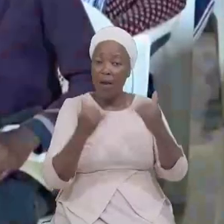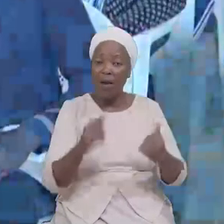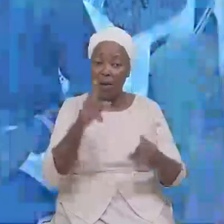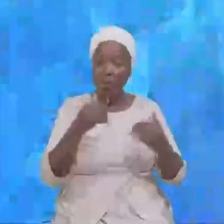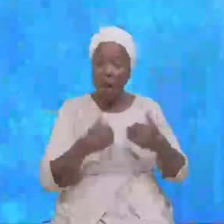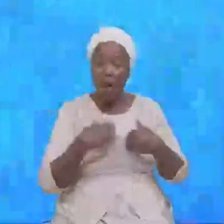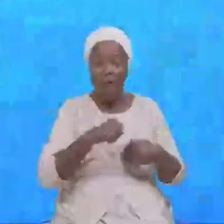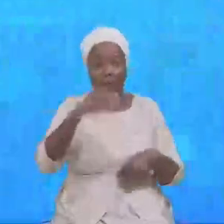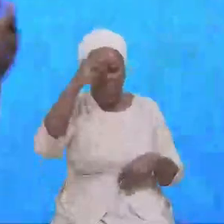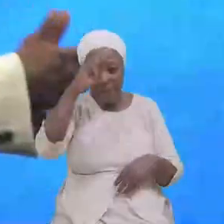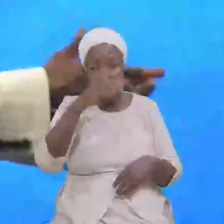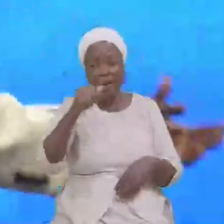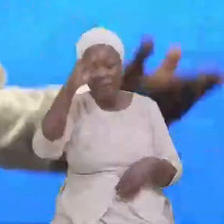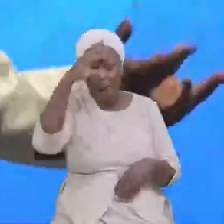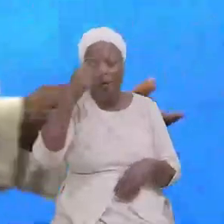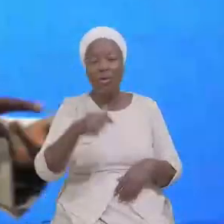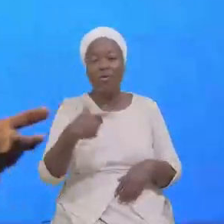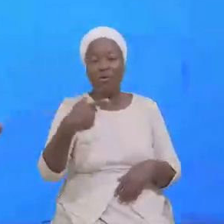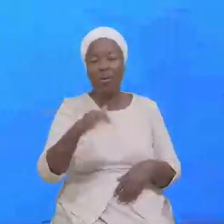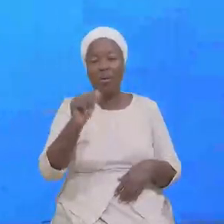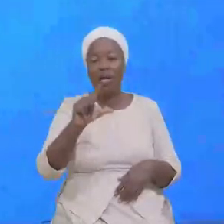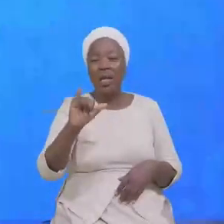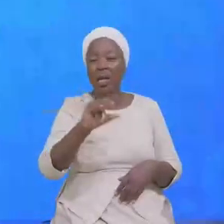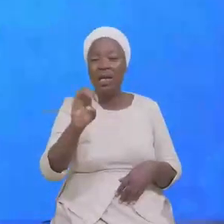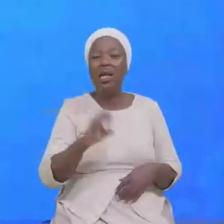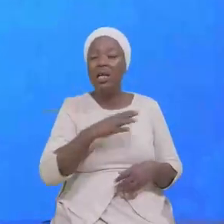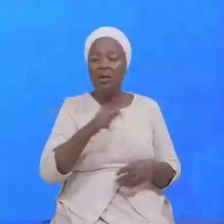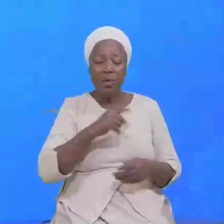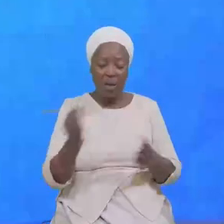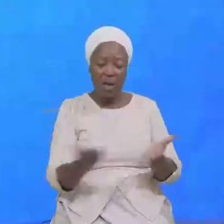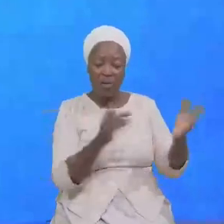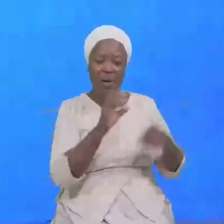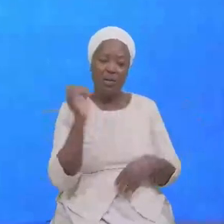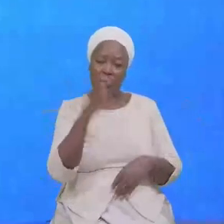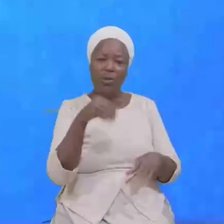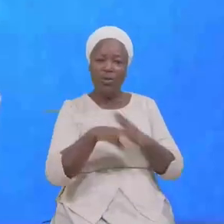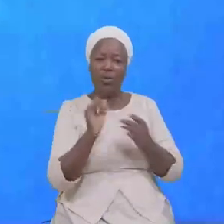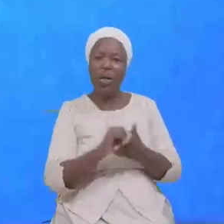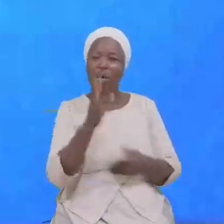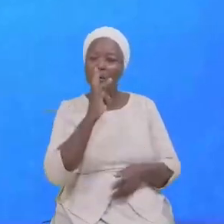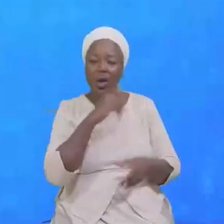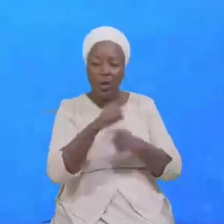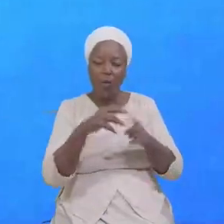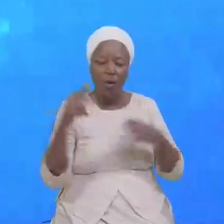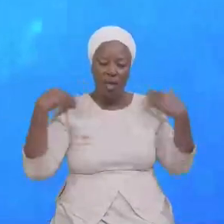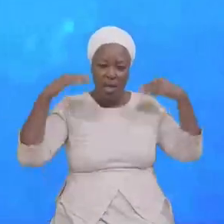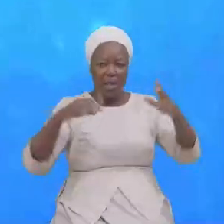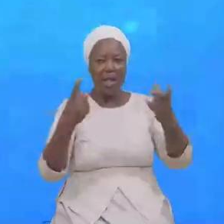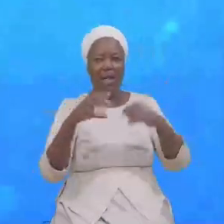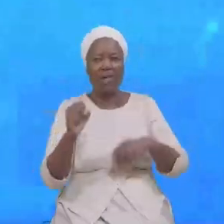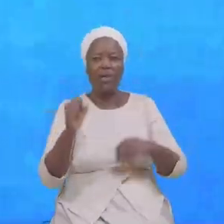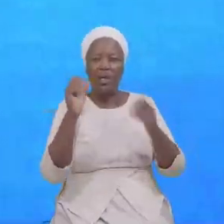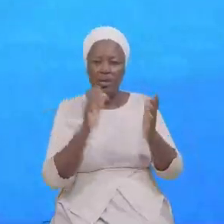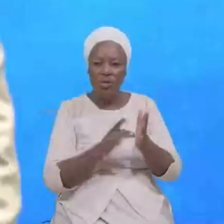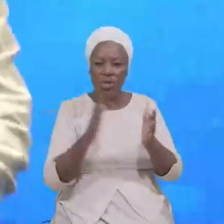Maintenant, tu as l'homme de Galilée, il va te porter et te jeter dans l'eau. Quand l'ange